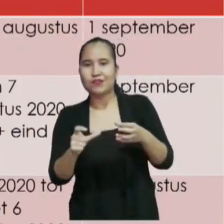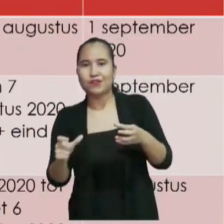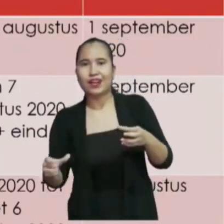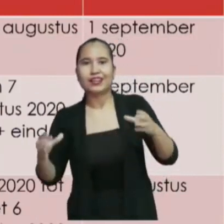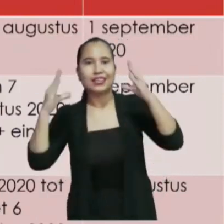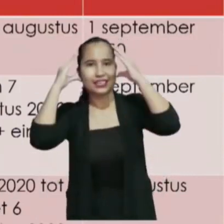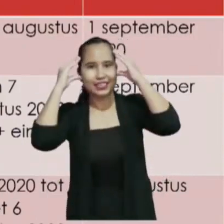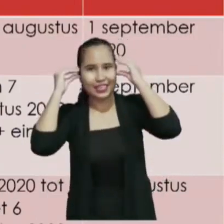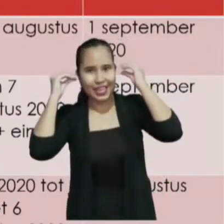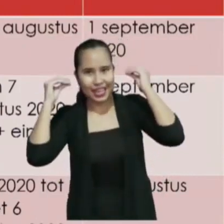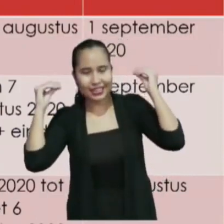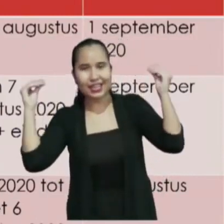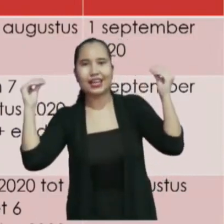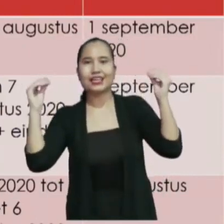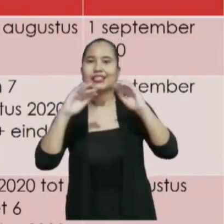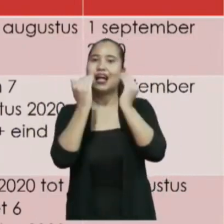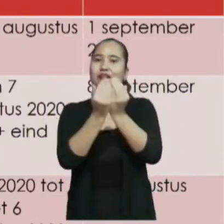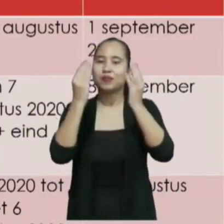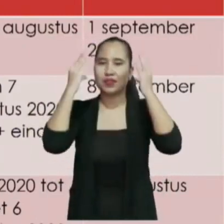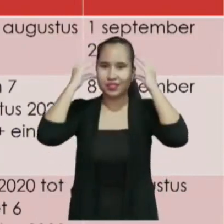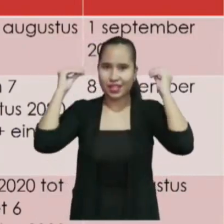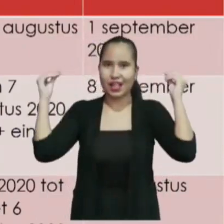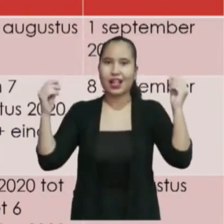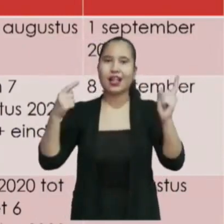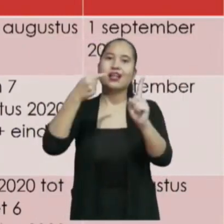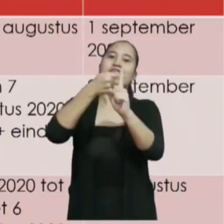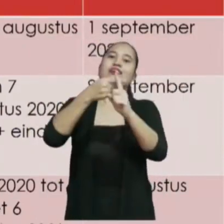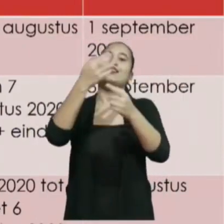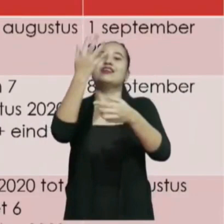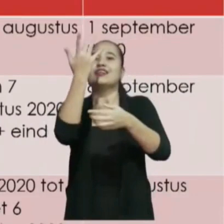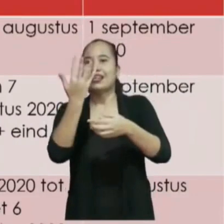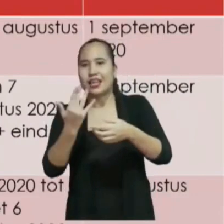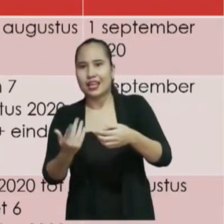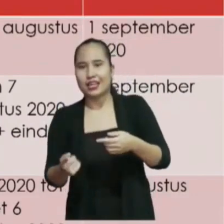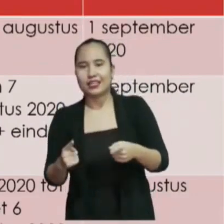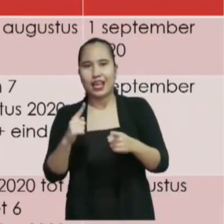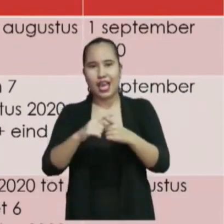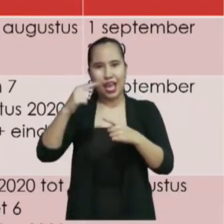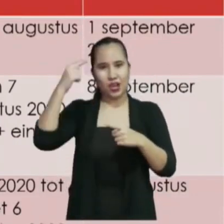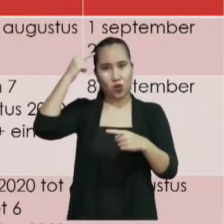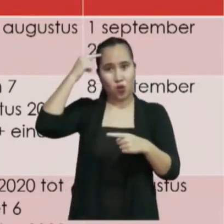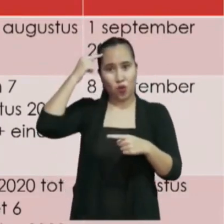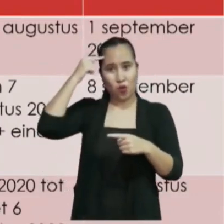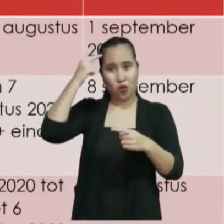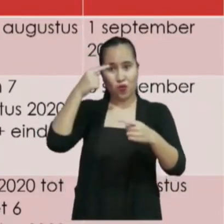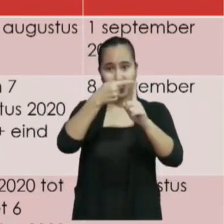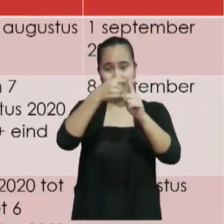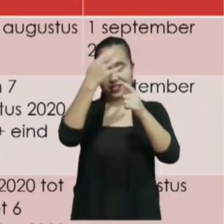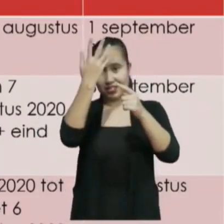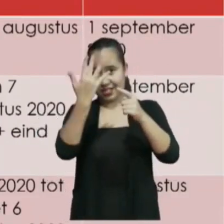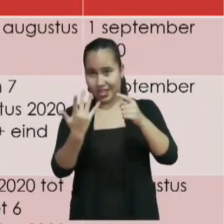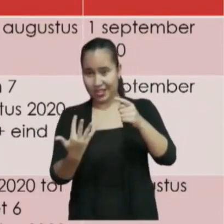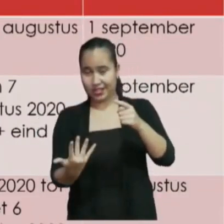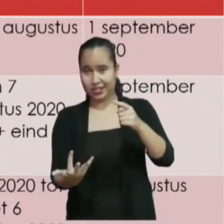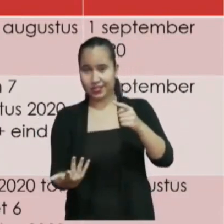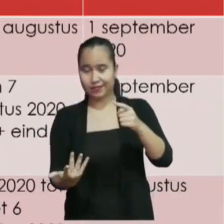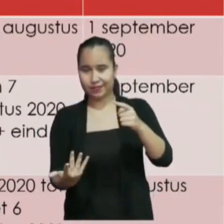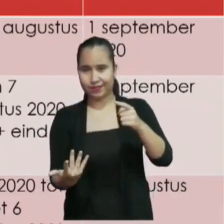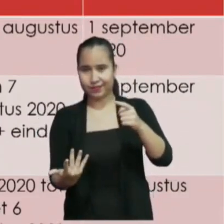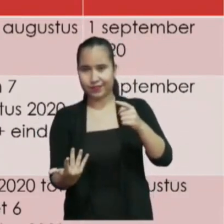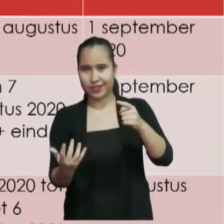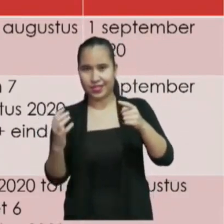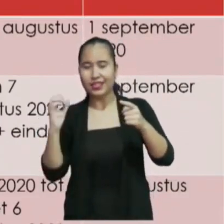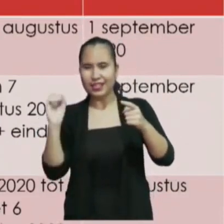tekstbegrip, algemene taalkennis, redactie en cijferen en hoofdregelen, daar kun je